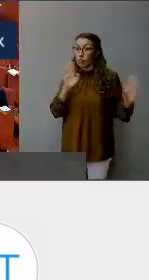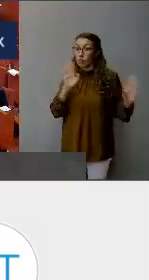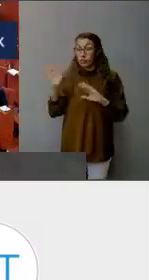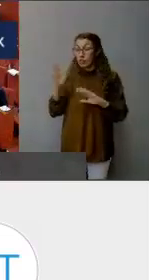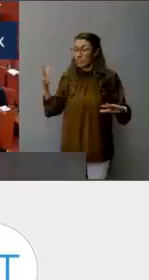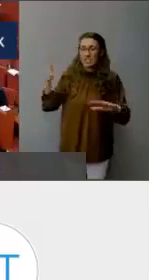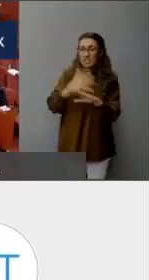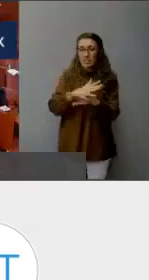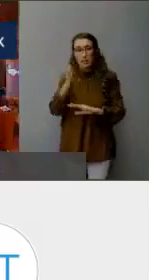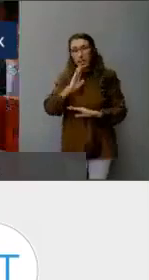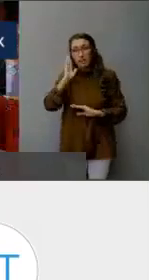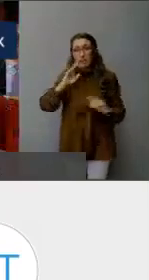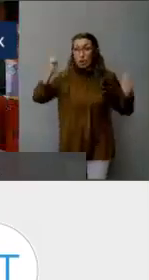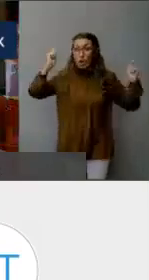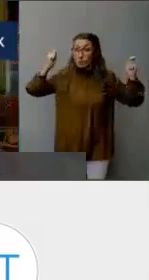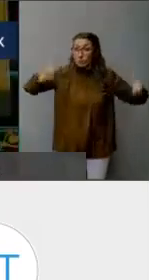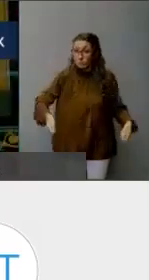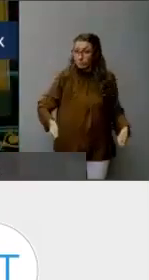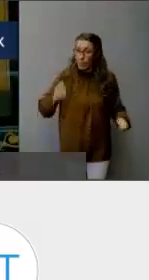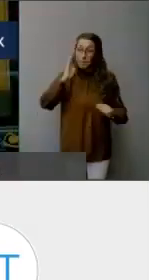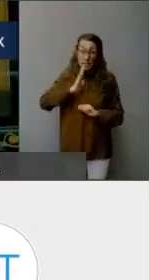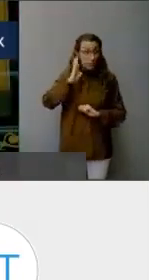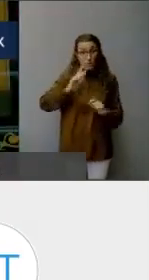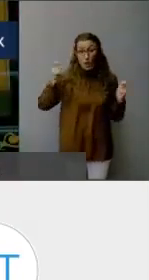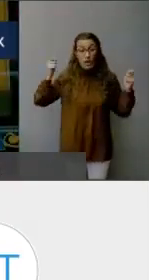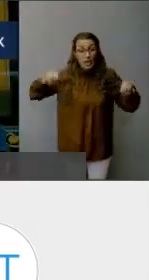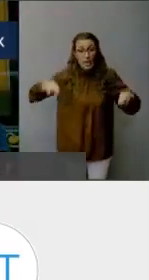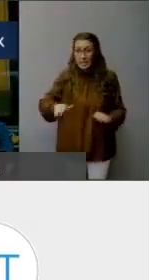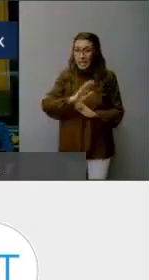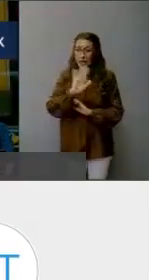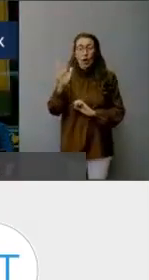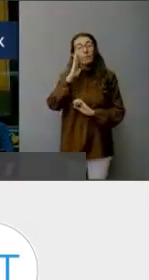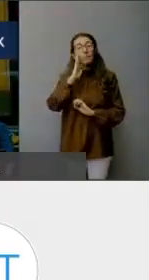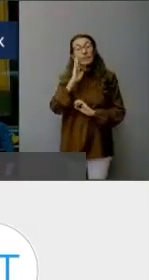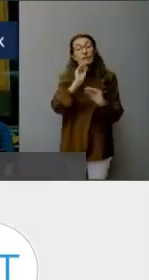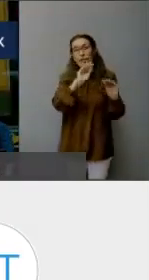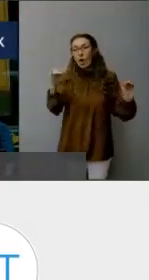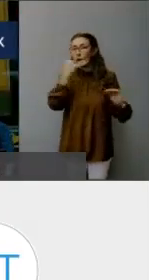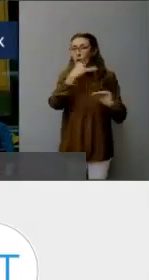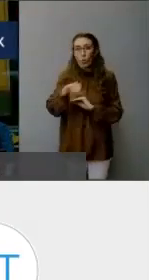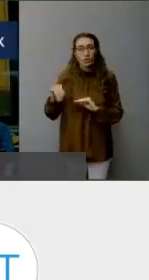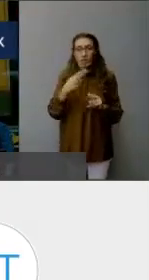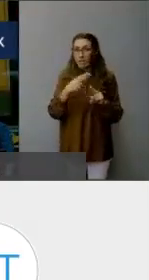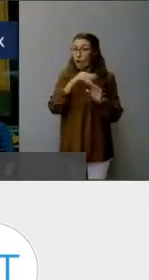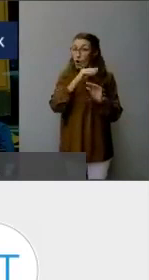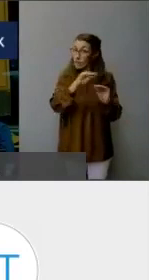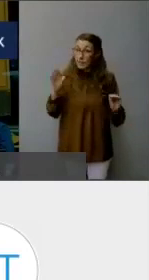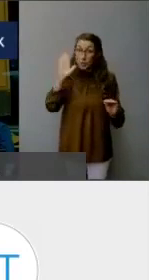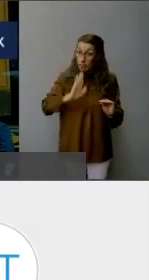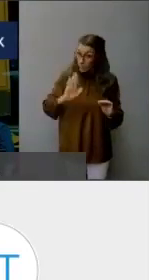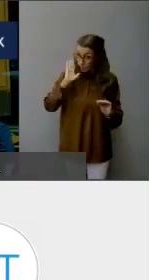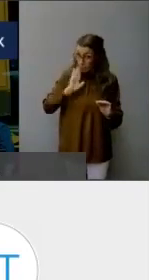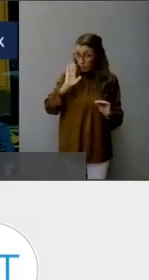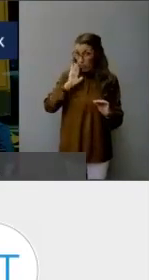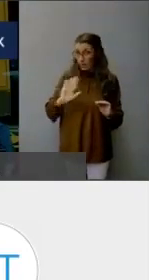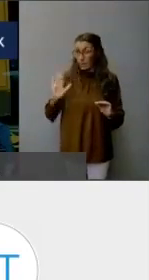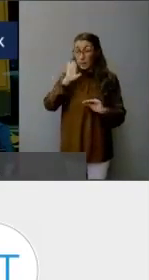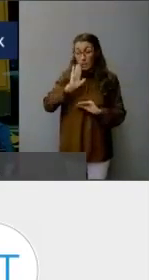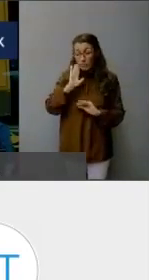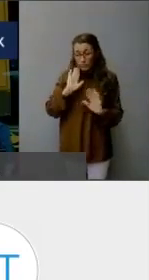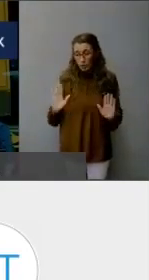sul cartello sul cartello velocità per l'ultima volta per cortesia per